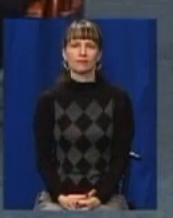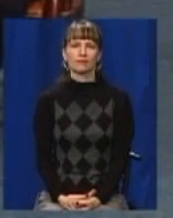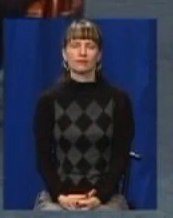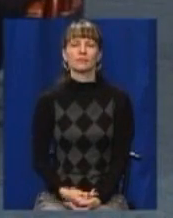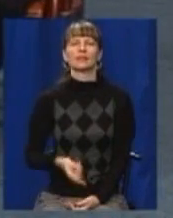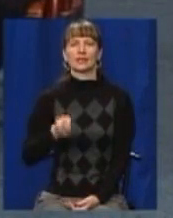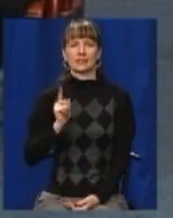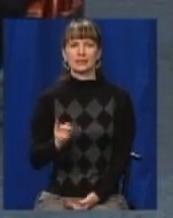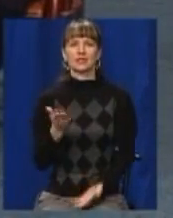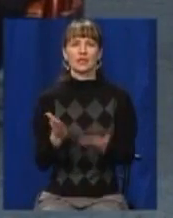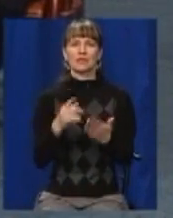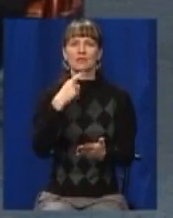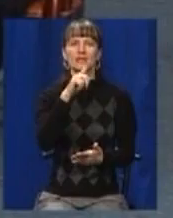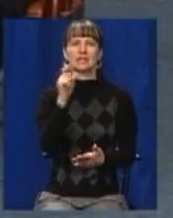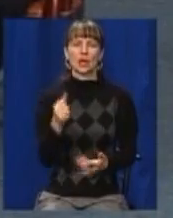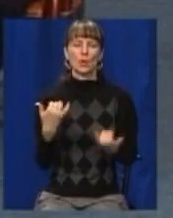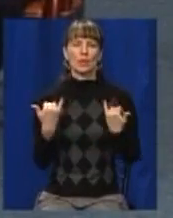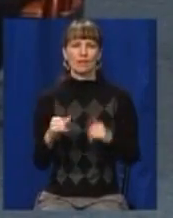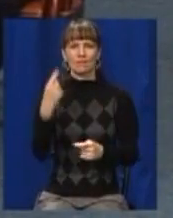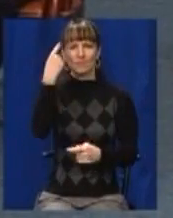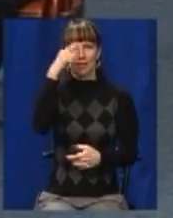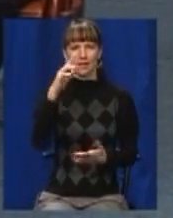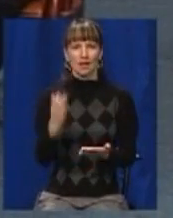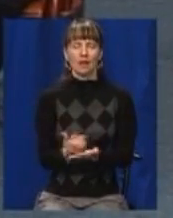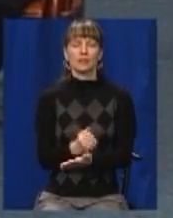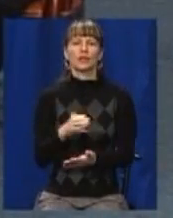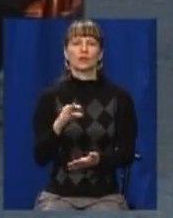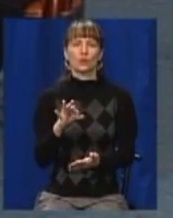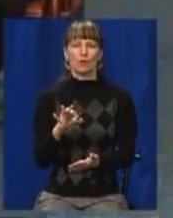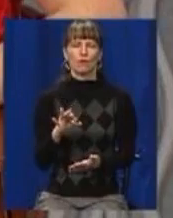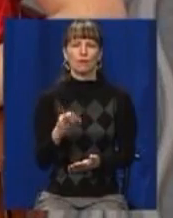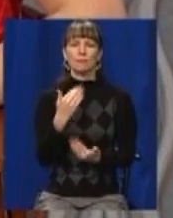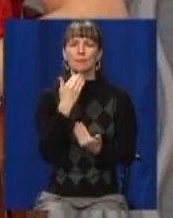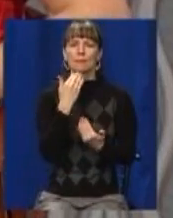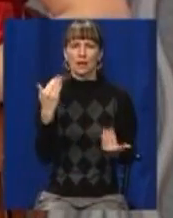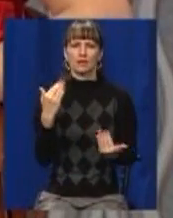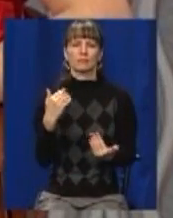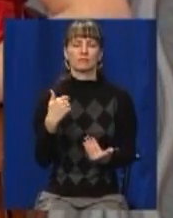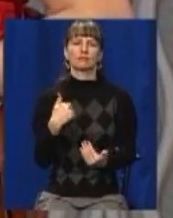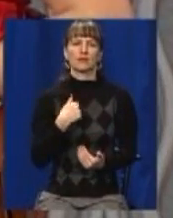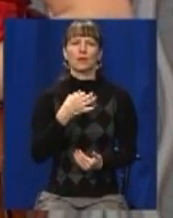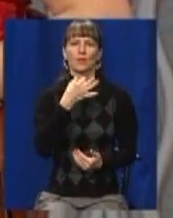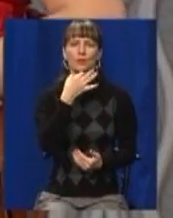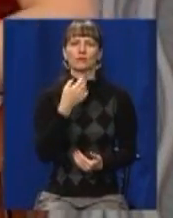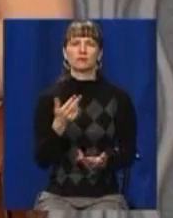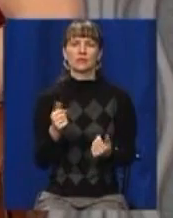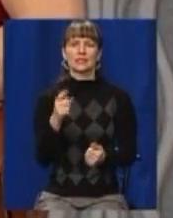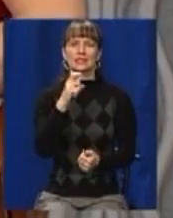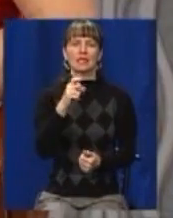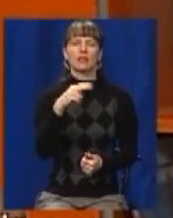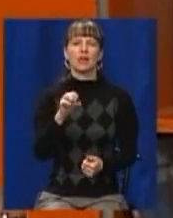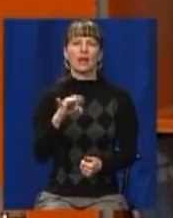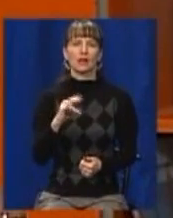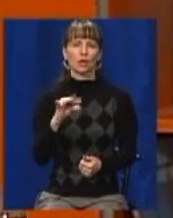Ну, дійсно, якщо казати за найдивовижніші винаходи, да, то, в принципі, от останній мені навіть нам сподобався. Дійсно, з Даринкою ми сиділи